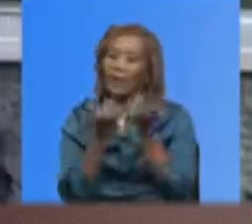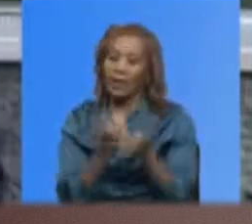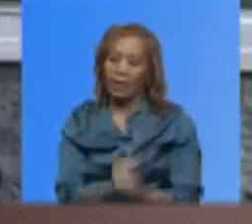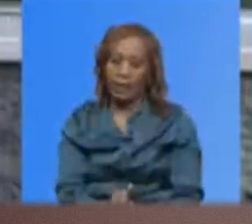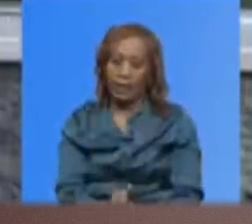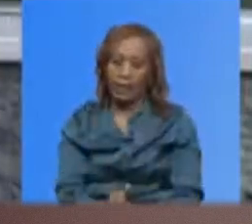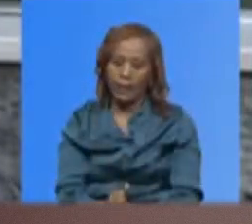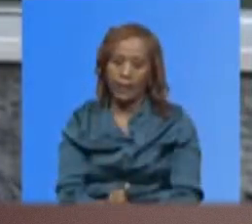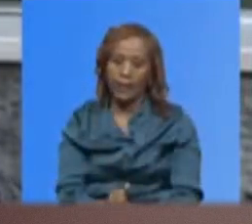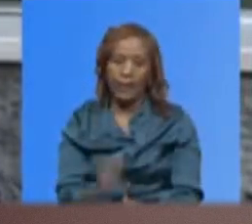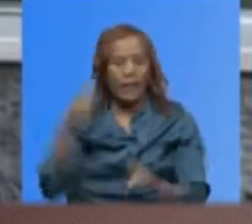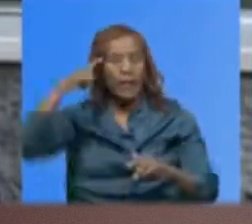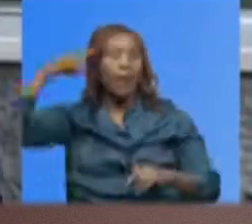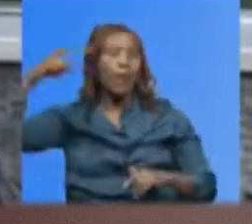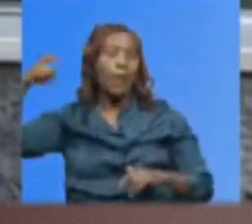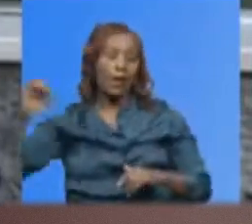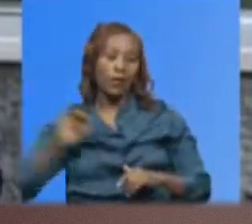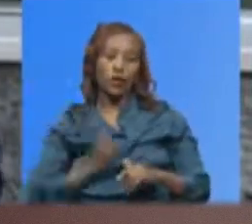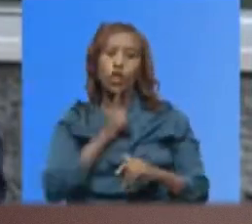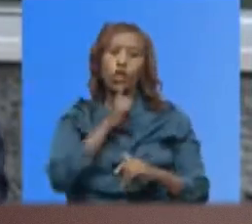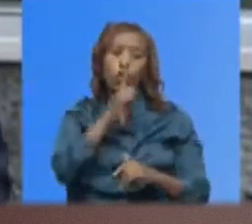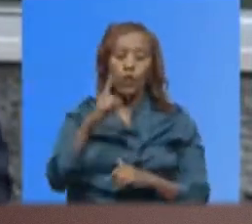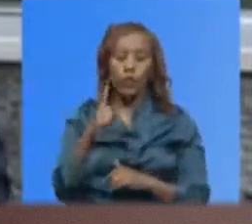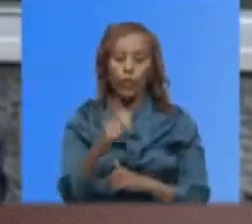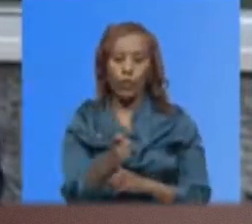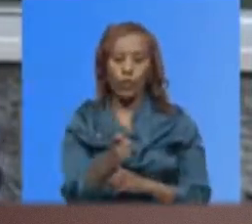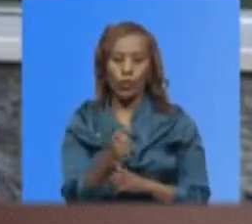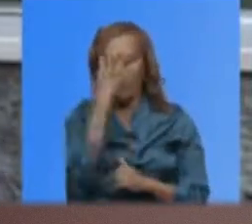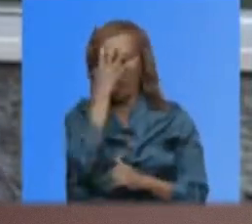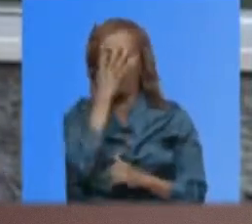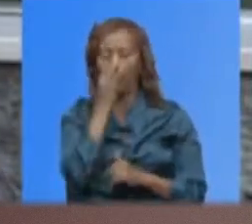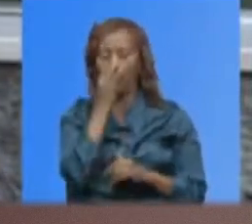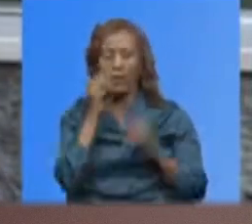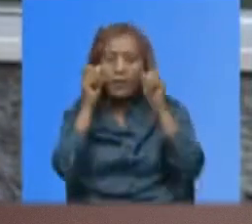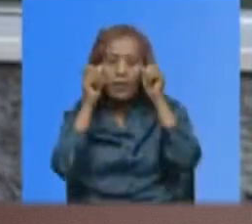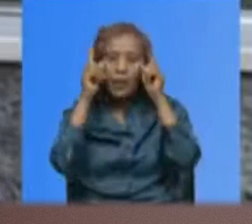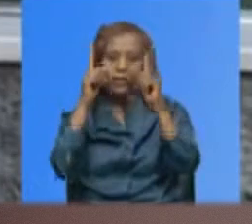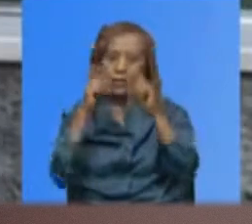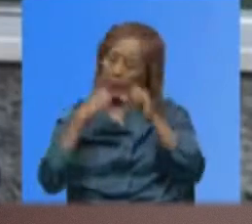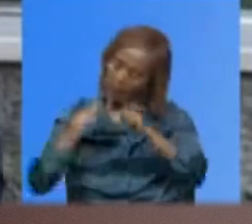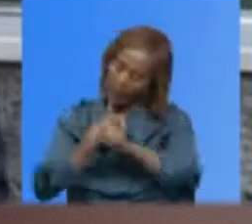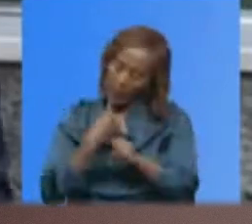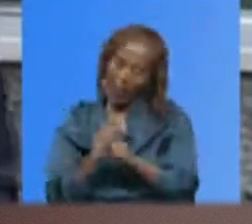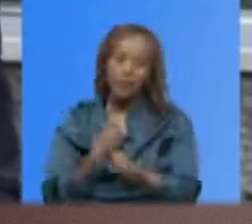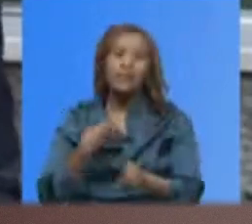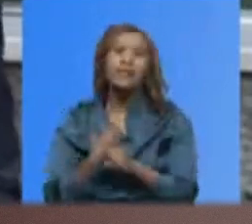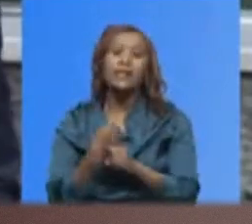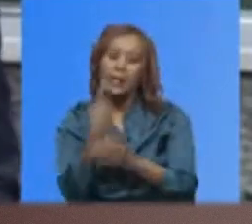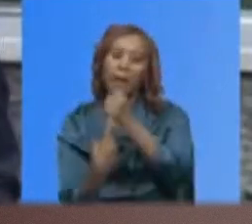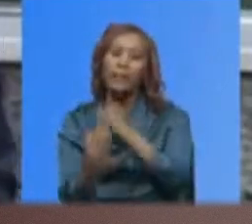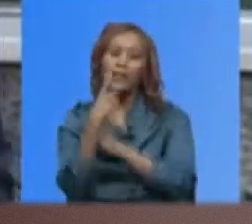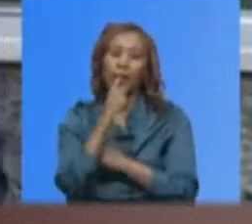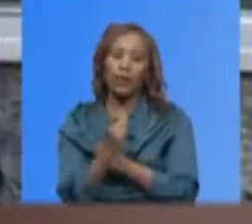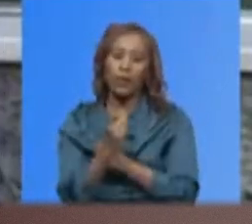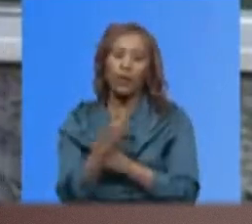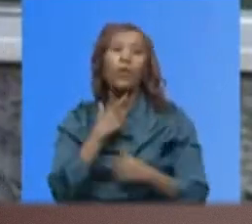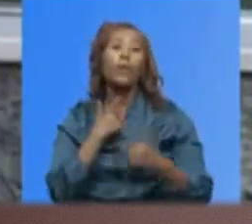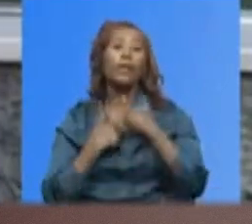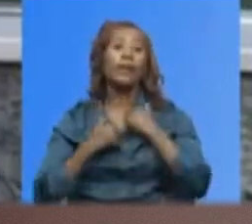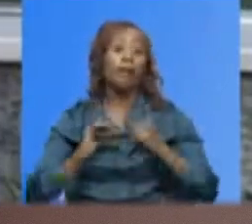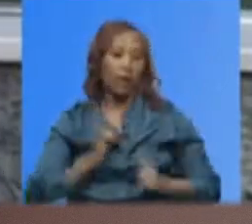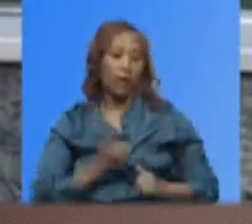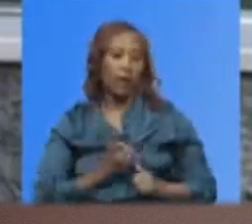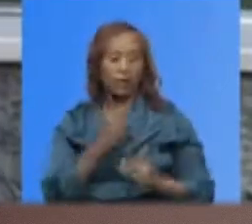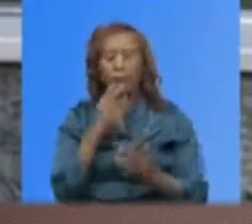እንፈልጋለን። ይህ ልማችን እሁን የሚሆነው ከእንቅልፋችን ነቅጠን በትጋት ስንሰራ ብቻ ነው።